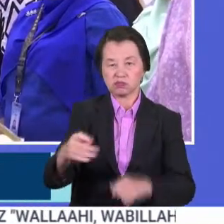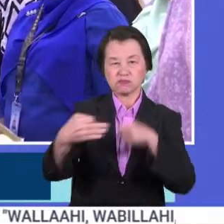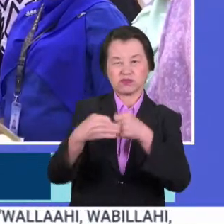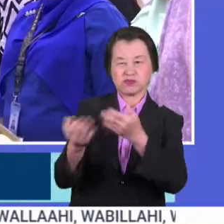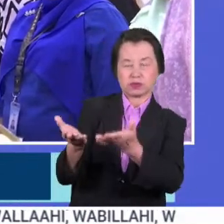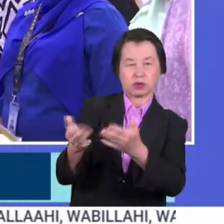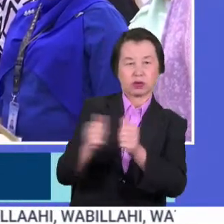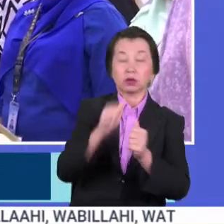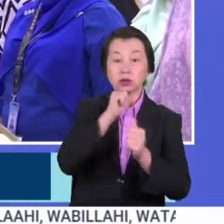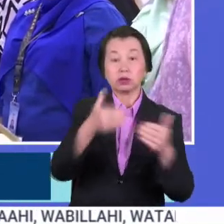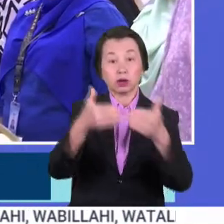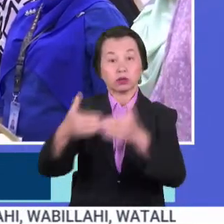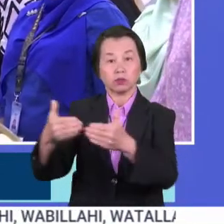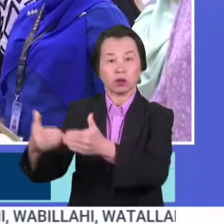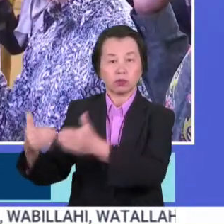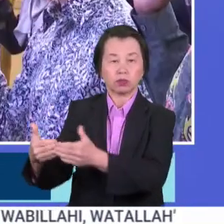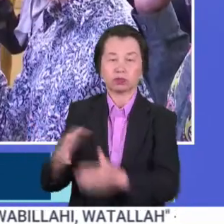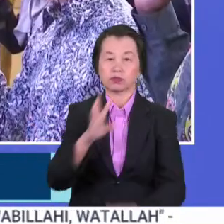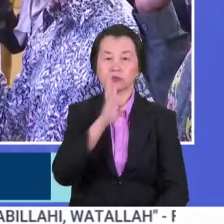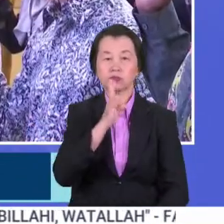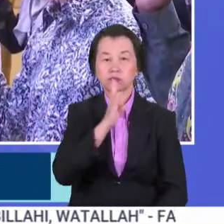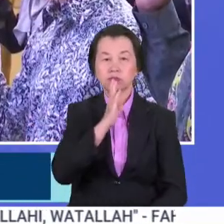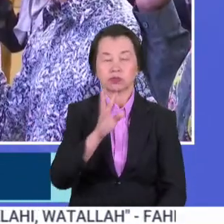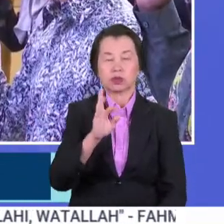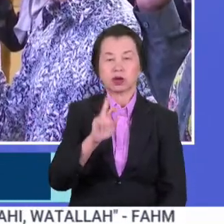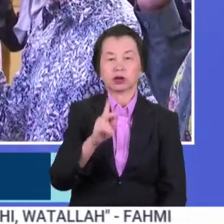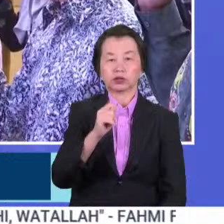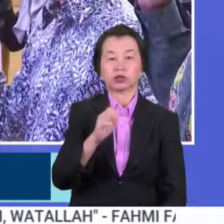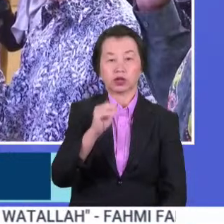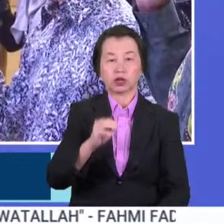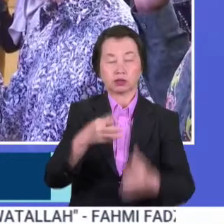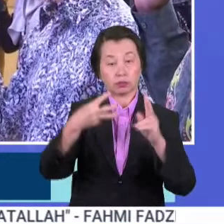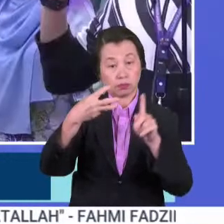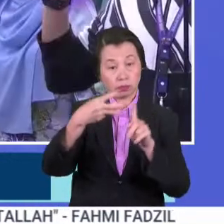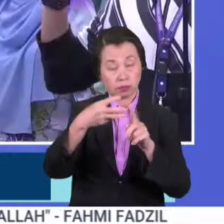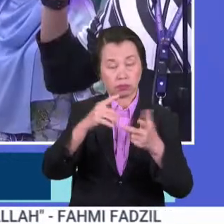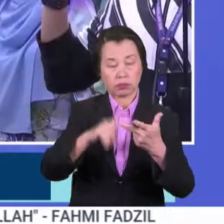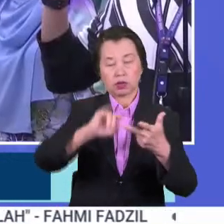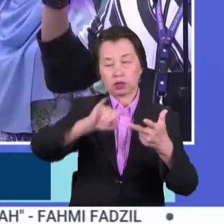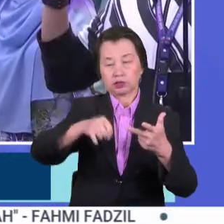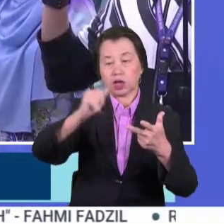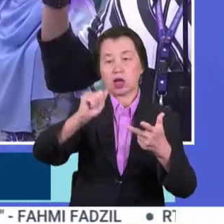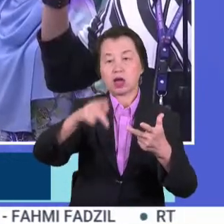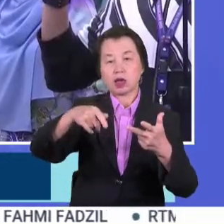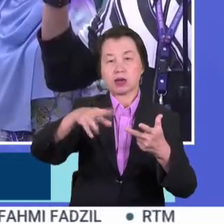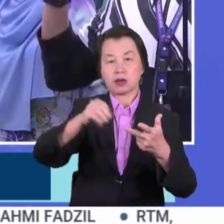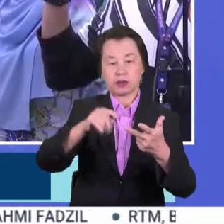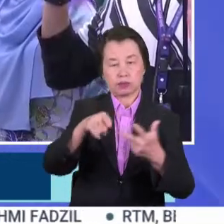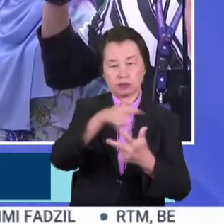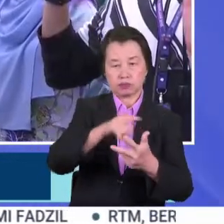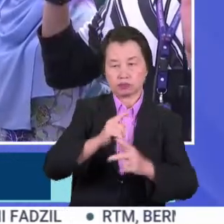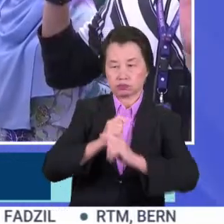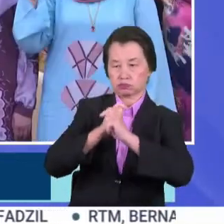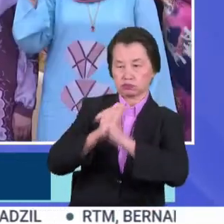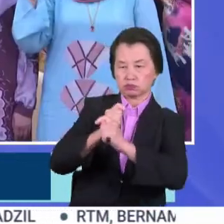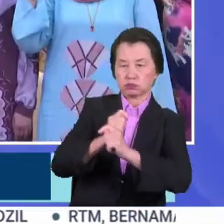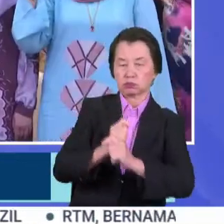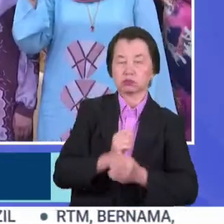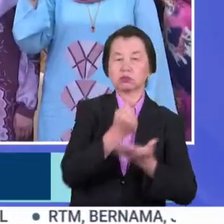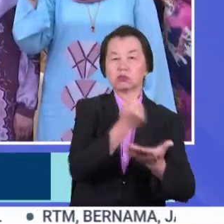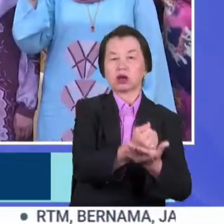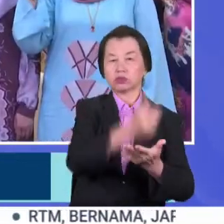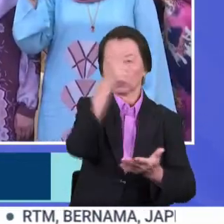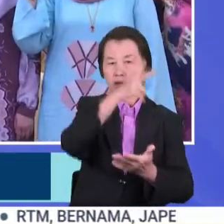itu tidak berlarutan. Tambah beliau, RTM, Bernama dan Japan menjadi barisan hadapan membantu kerajaan menangkis